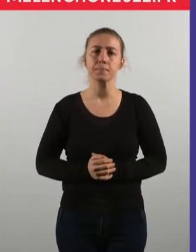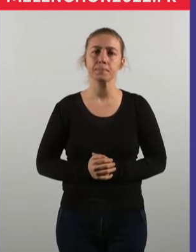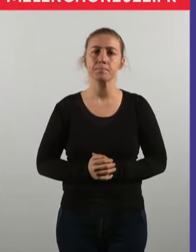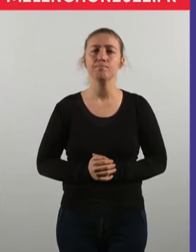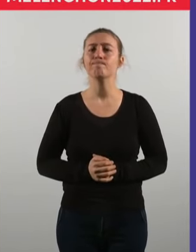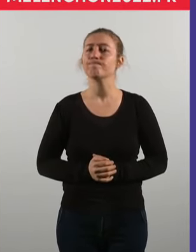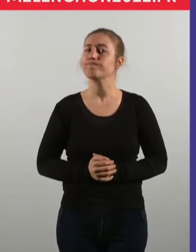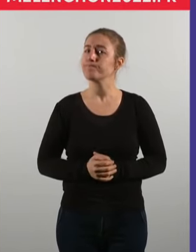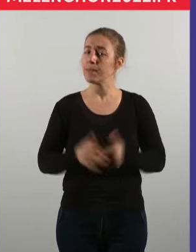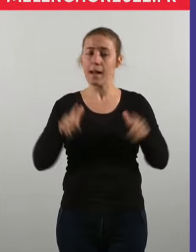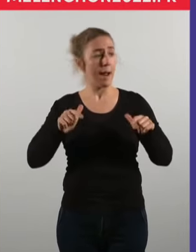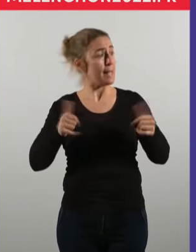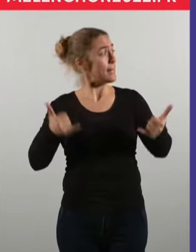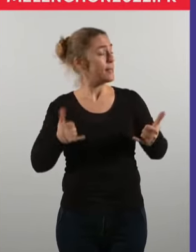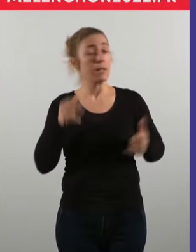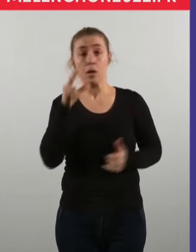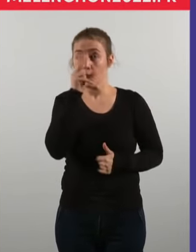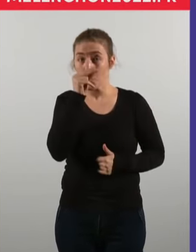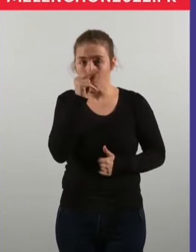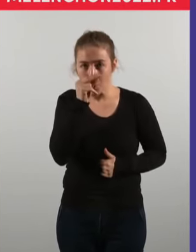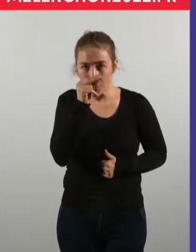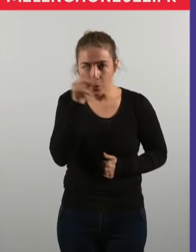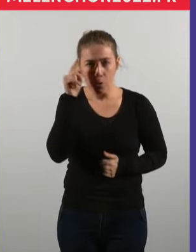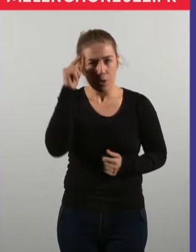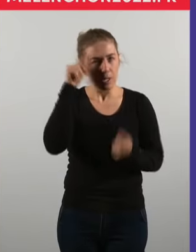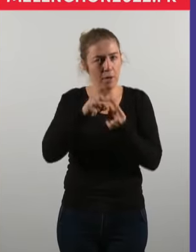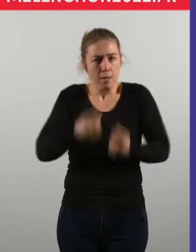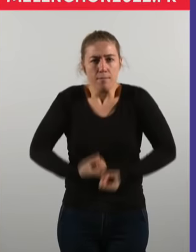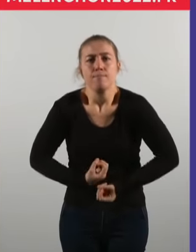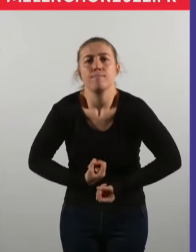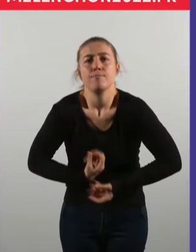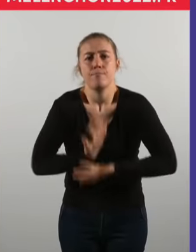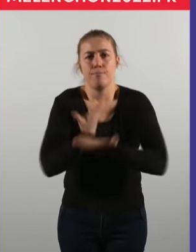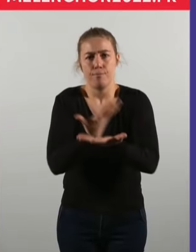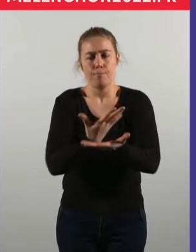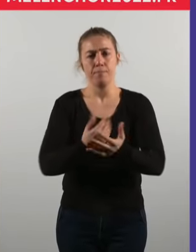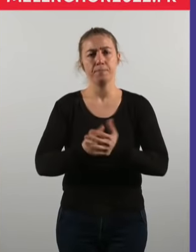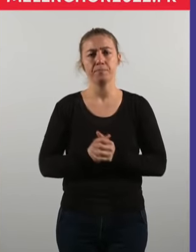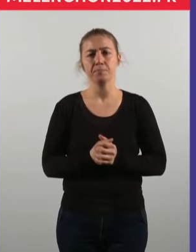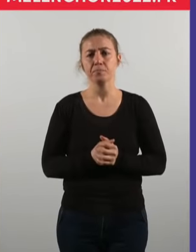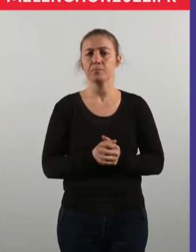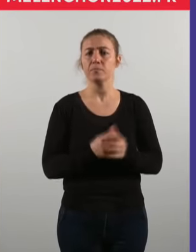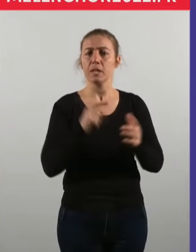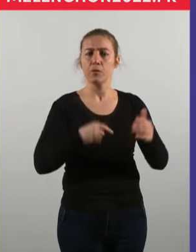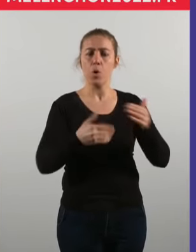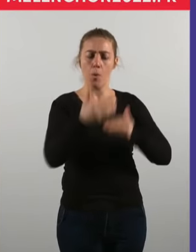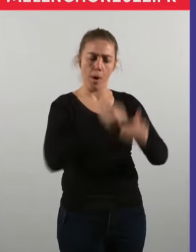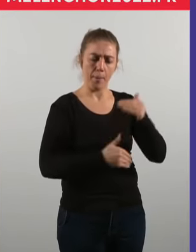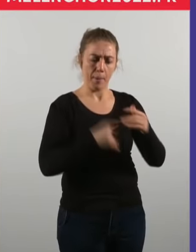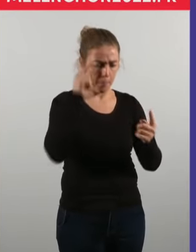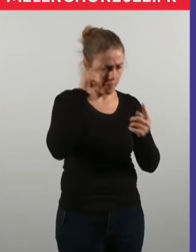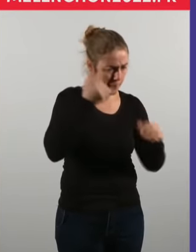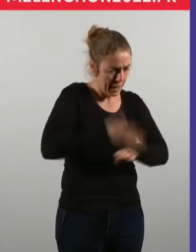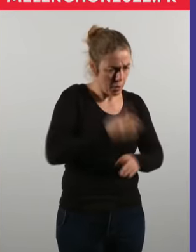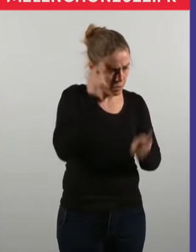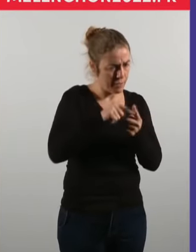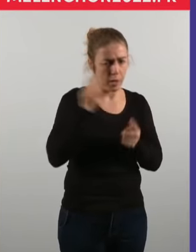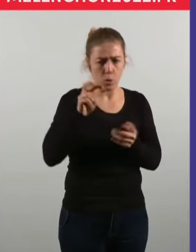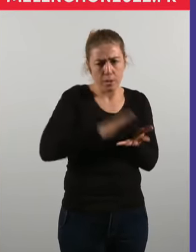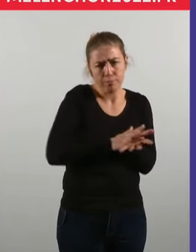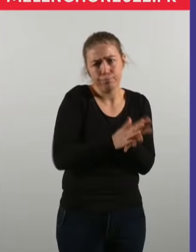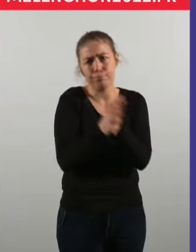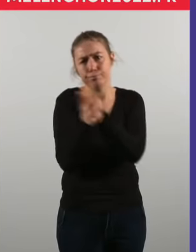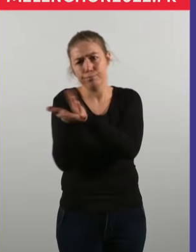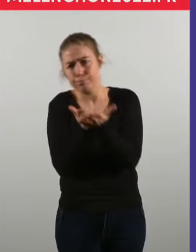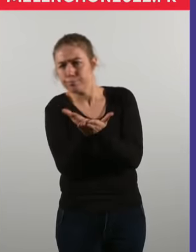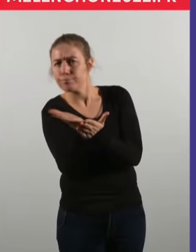Alors je suis venu ici à Nantes vous dire qu'il faut effectivement assumer la planification pour engager la bifurcation écologique. Que si nous